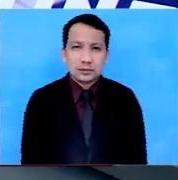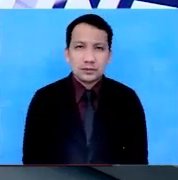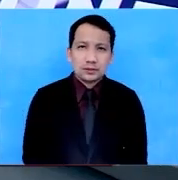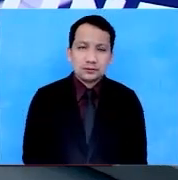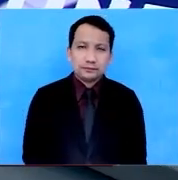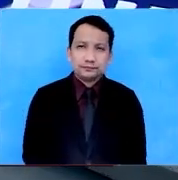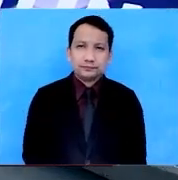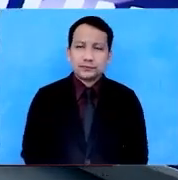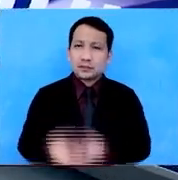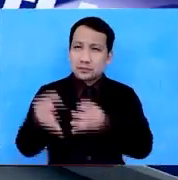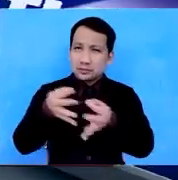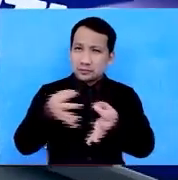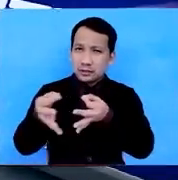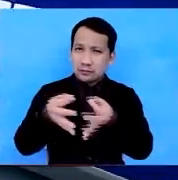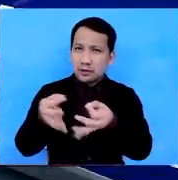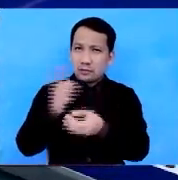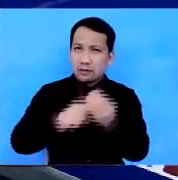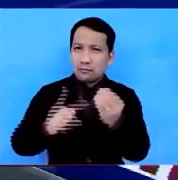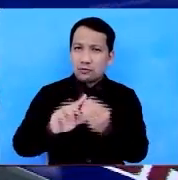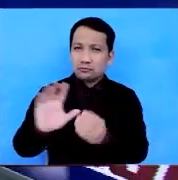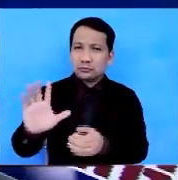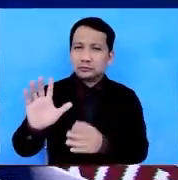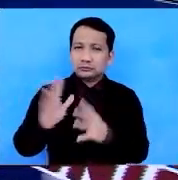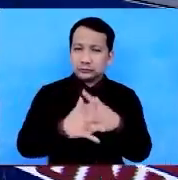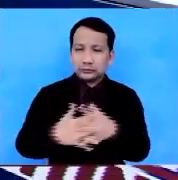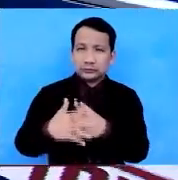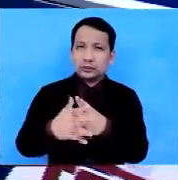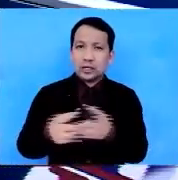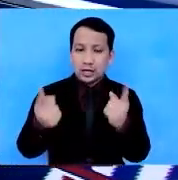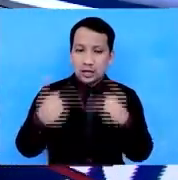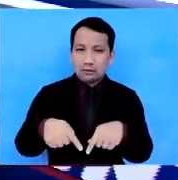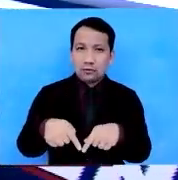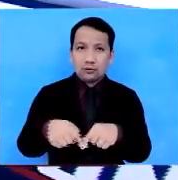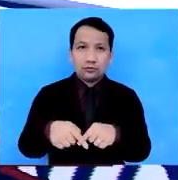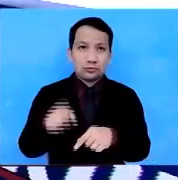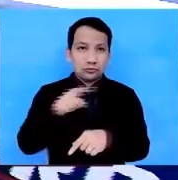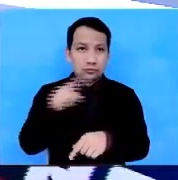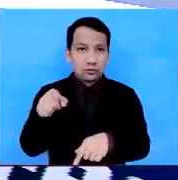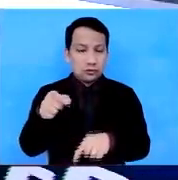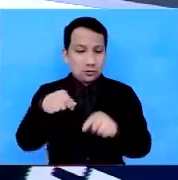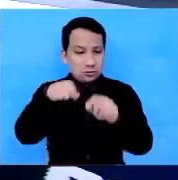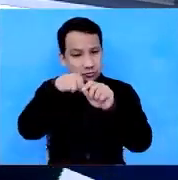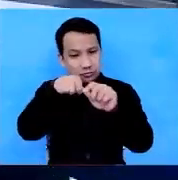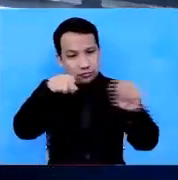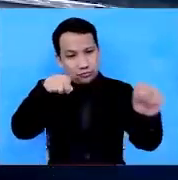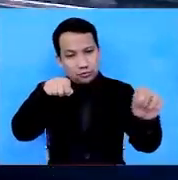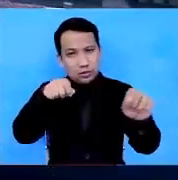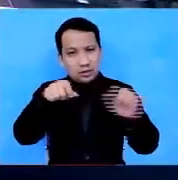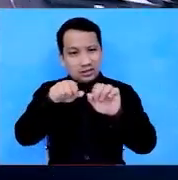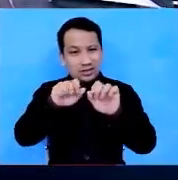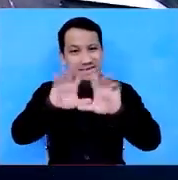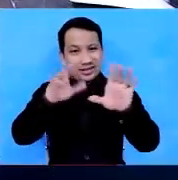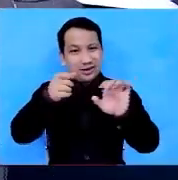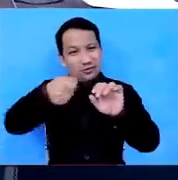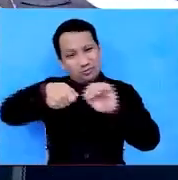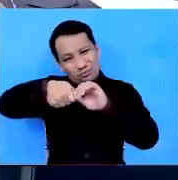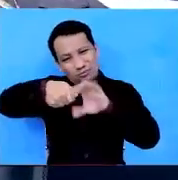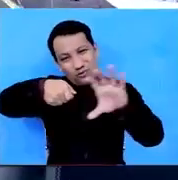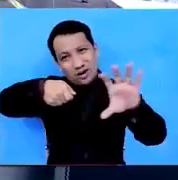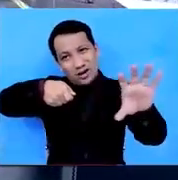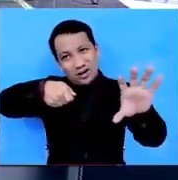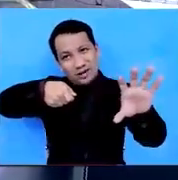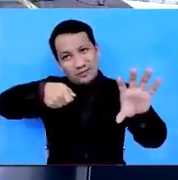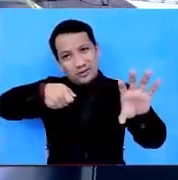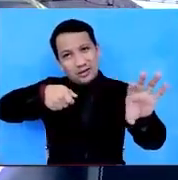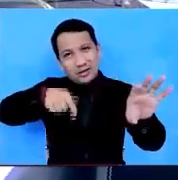Himayin po natin itong papayaw ng Amerika sa China kasunod ng laser pointing incident ng China sa isang Philippine vessel sa Ayungin Shoal. Sa